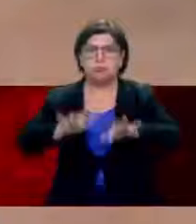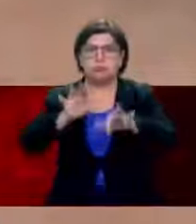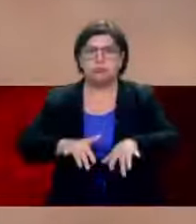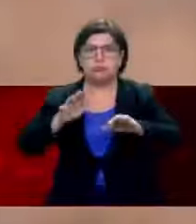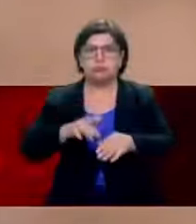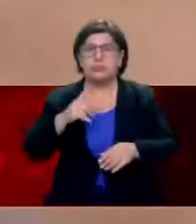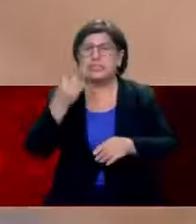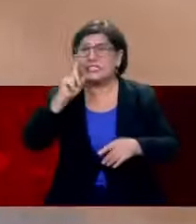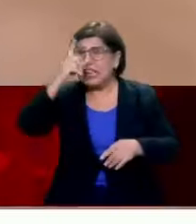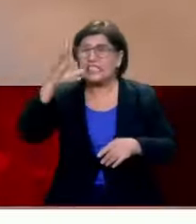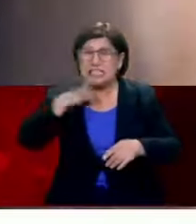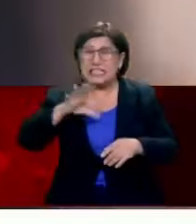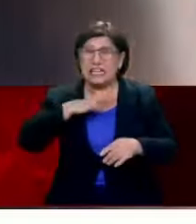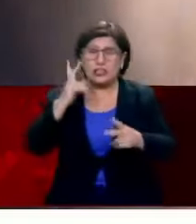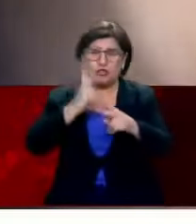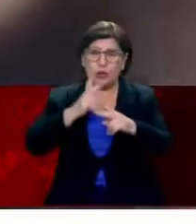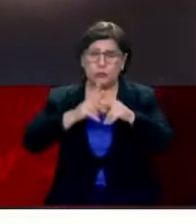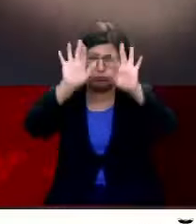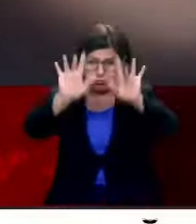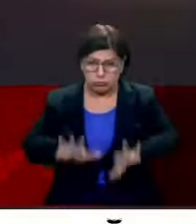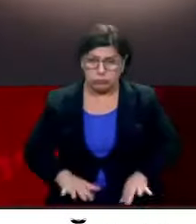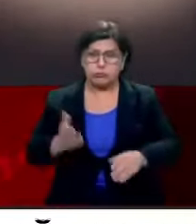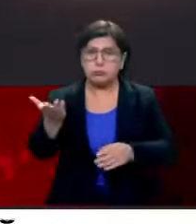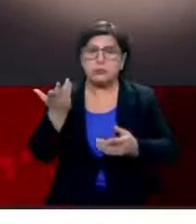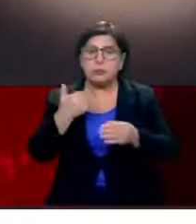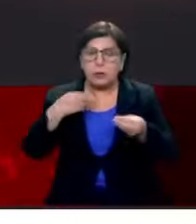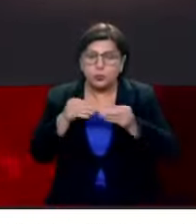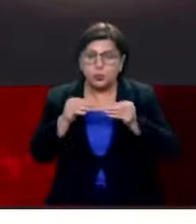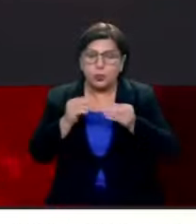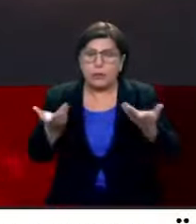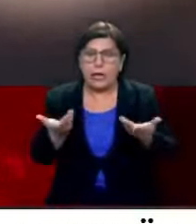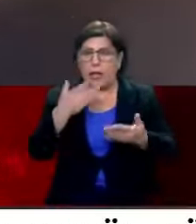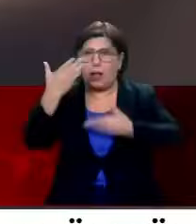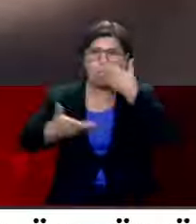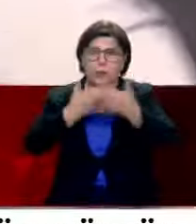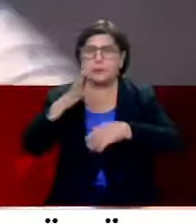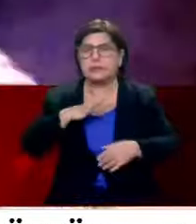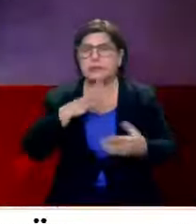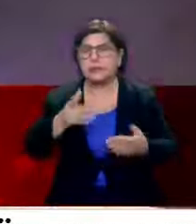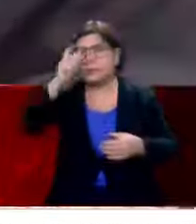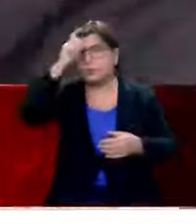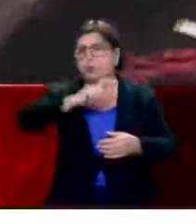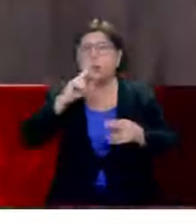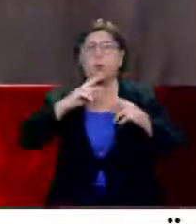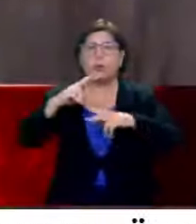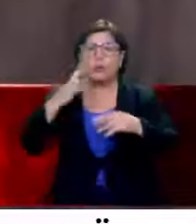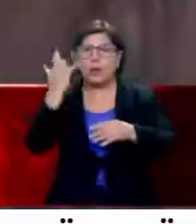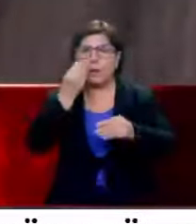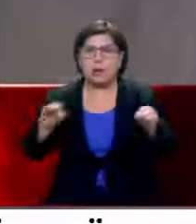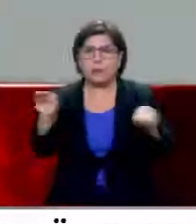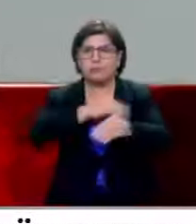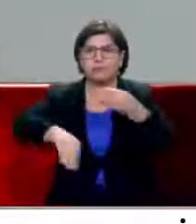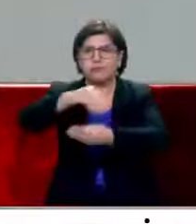an evvel hazırlanması olduğunu söyledi. Aman güzel yavaş yürü canım canan. Türkiye'nin konuştuğu kara para